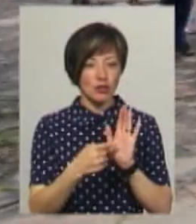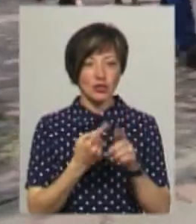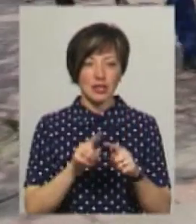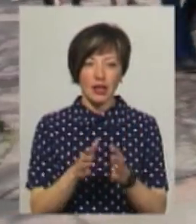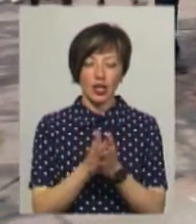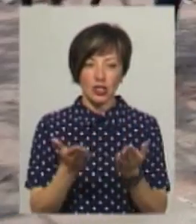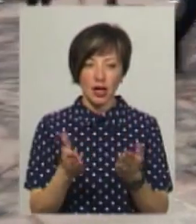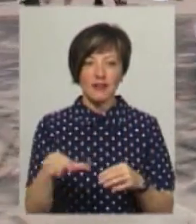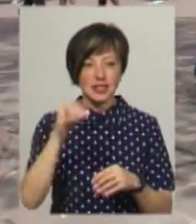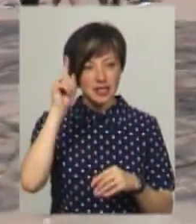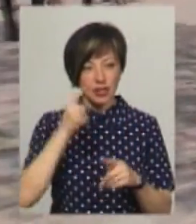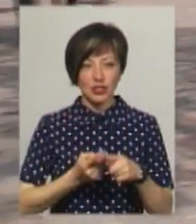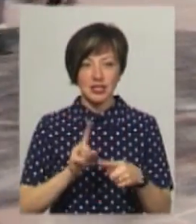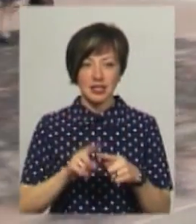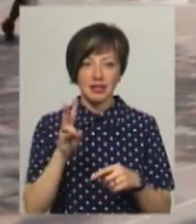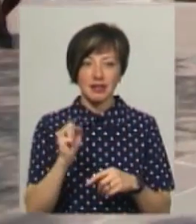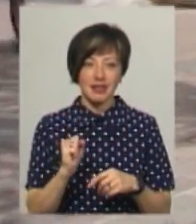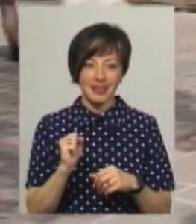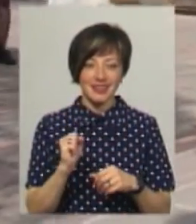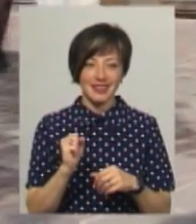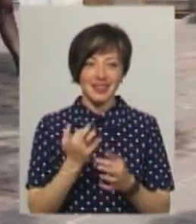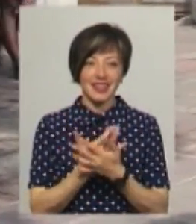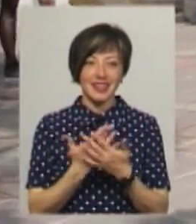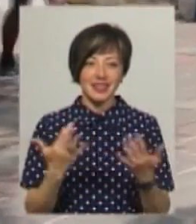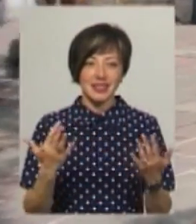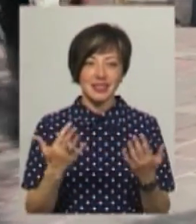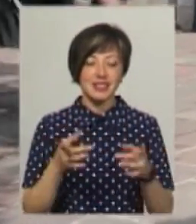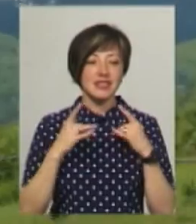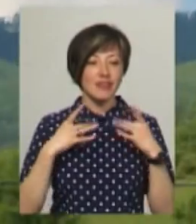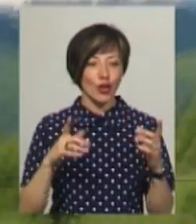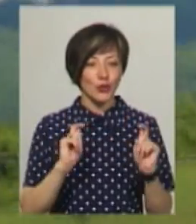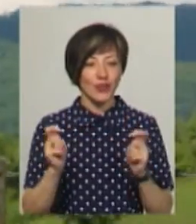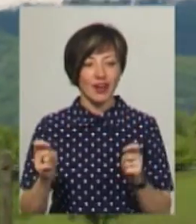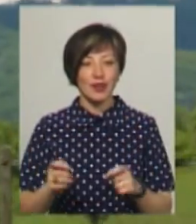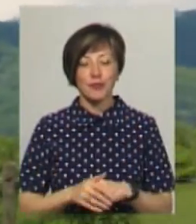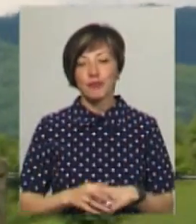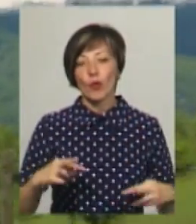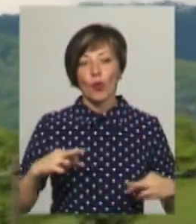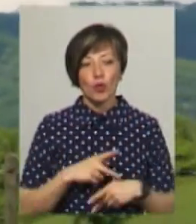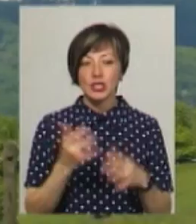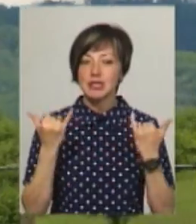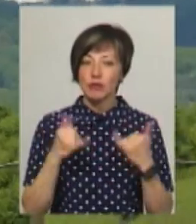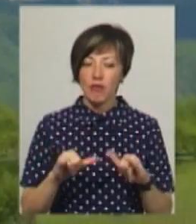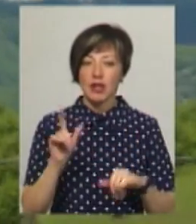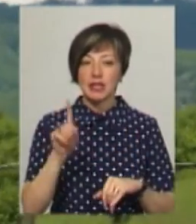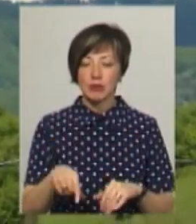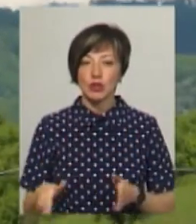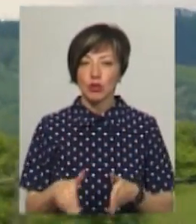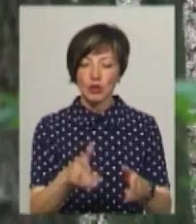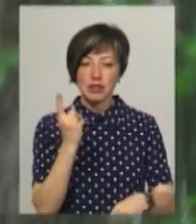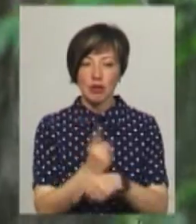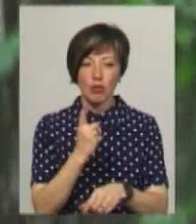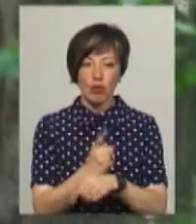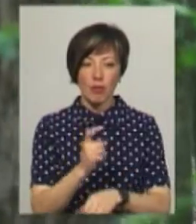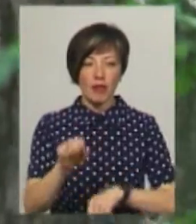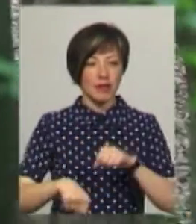книжки, а всі знають, що це на різного роду святкування. Угорщина здивувала мандрівників тим, що на дорогах заборонено